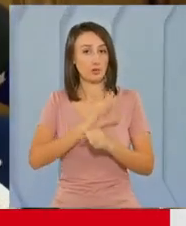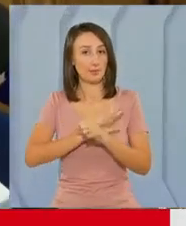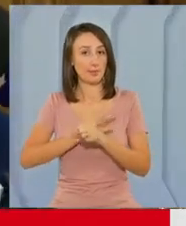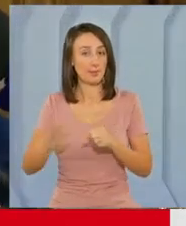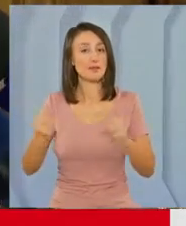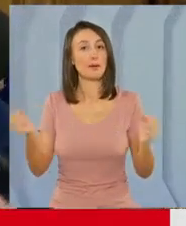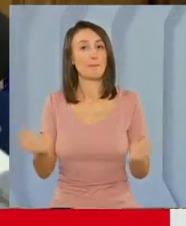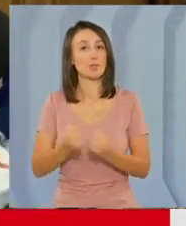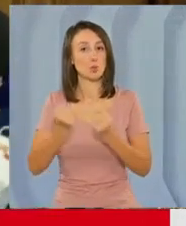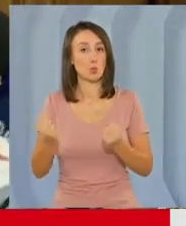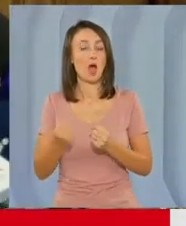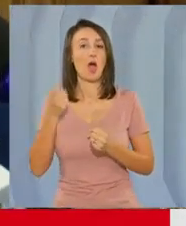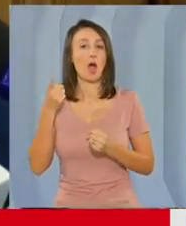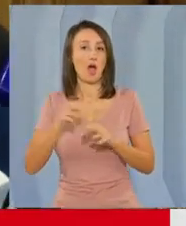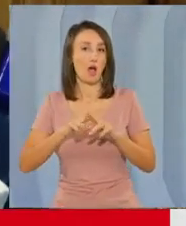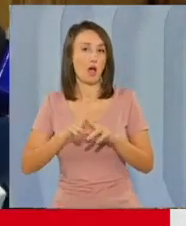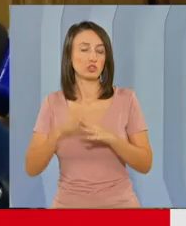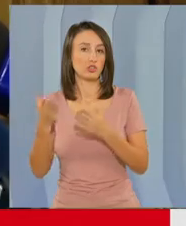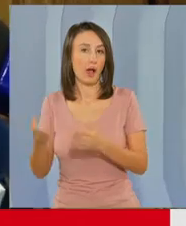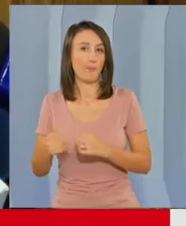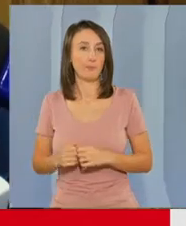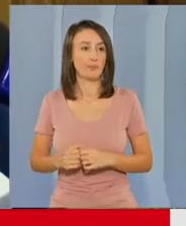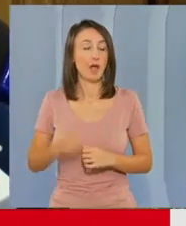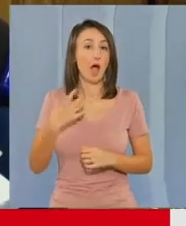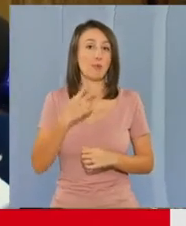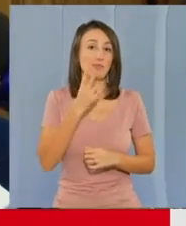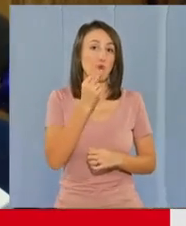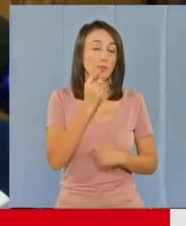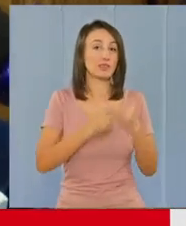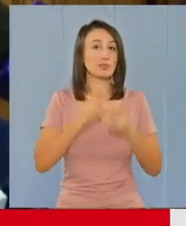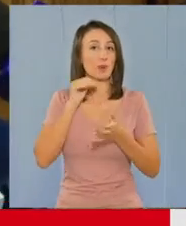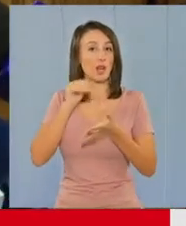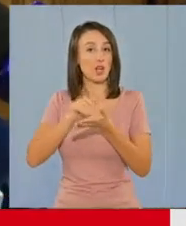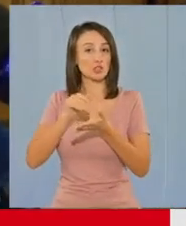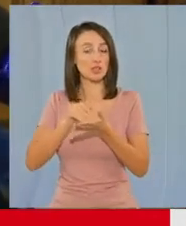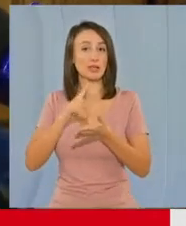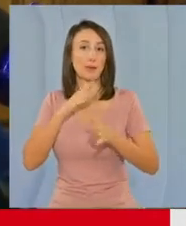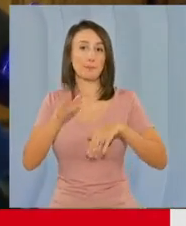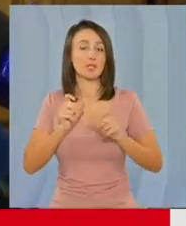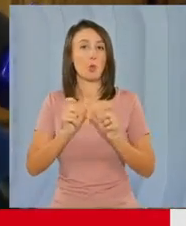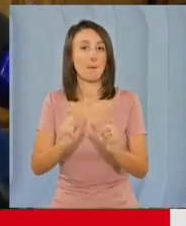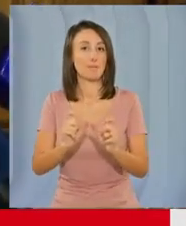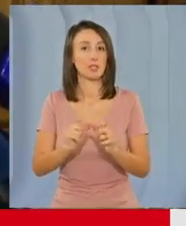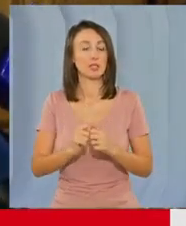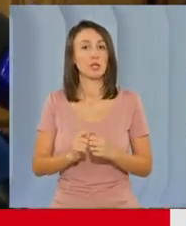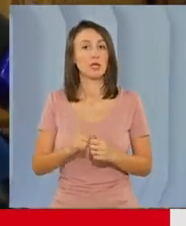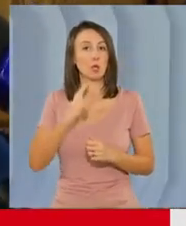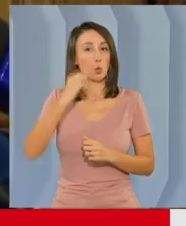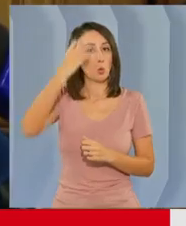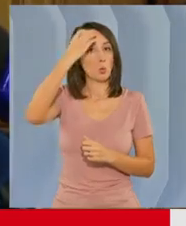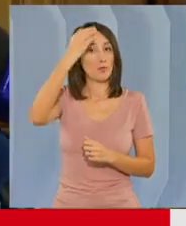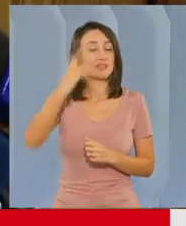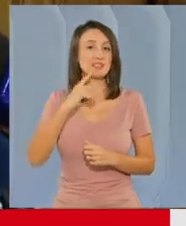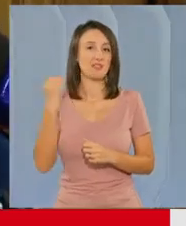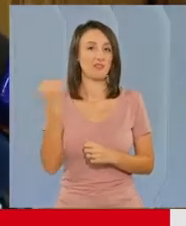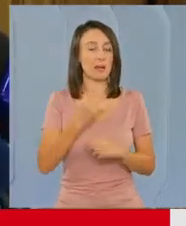îndeplinească misiunile. În acest fel, am vorbit despre necesitatea ca Ministerul Apărării, prin guvern, să